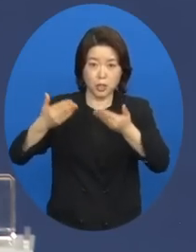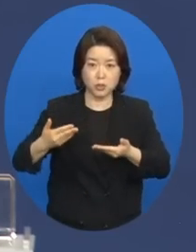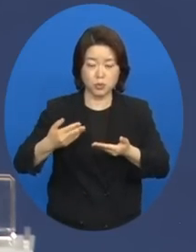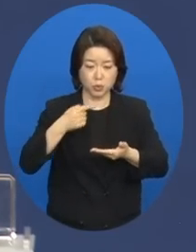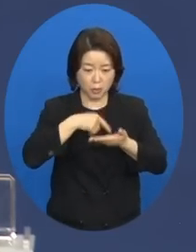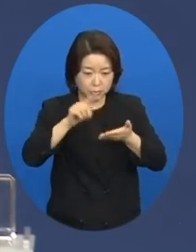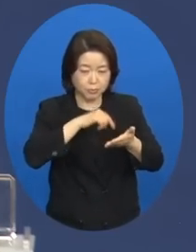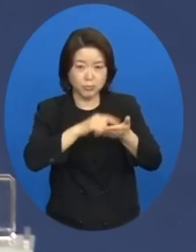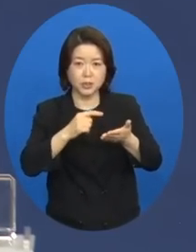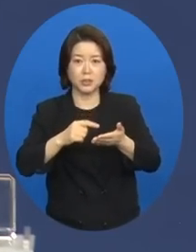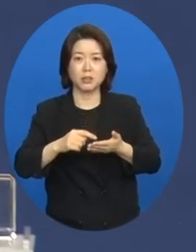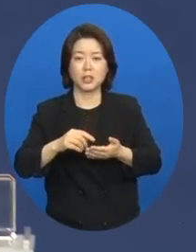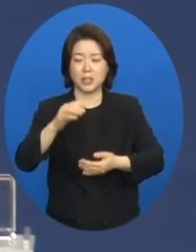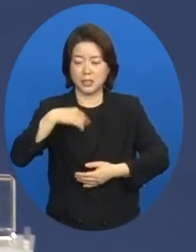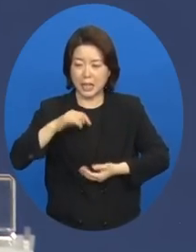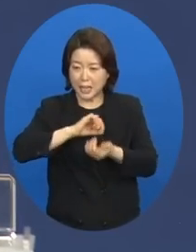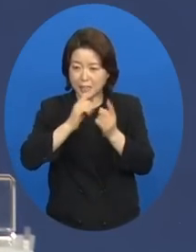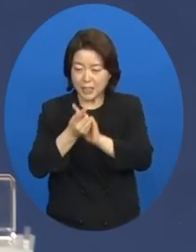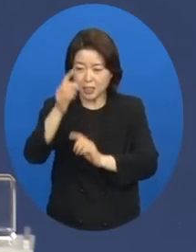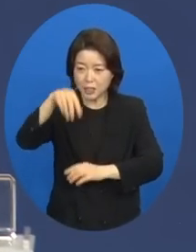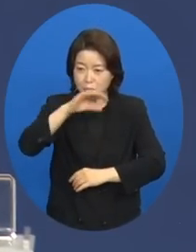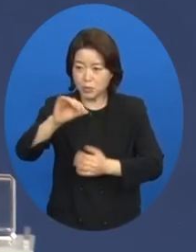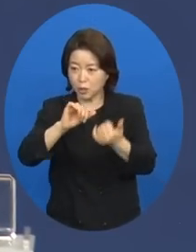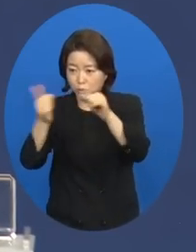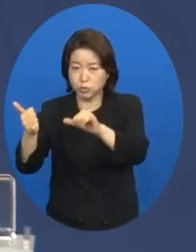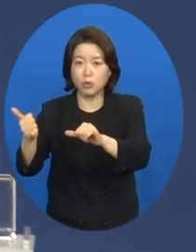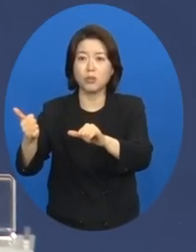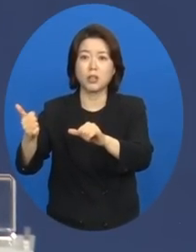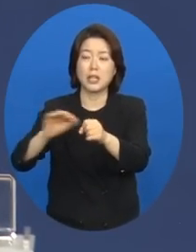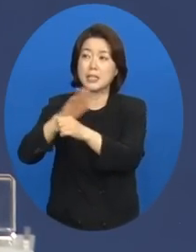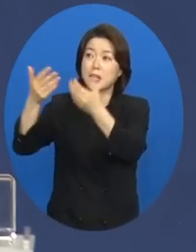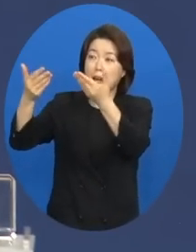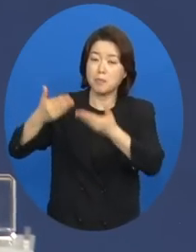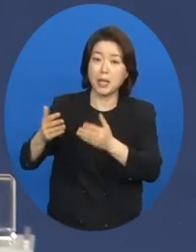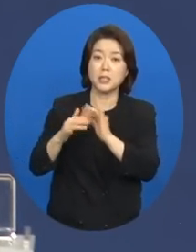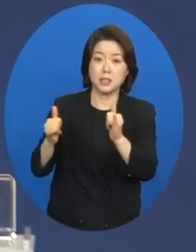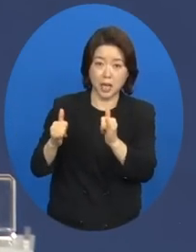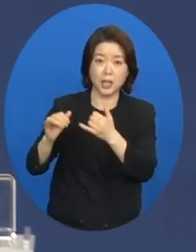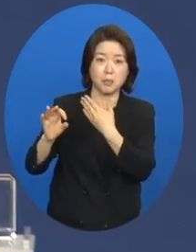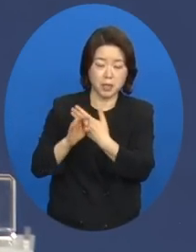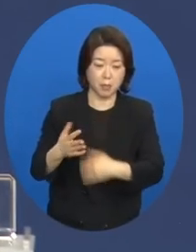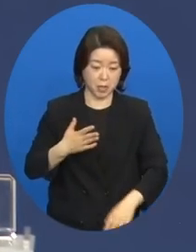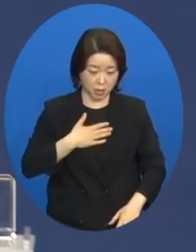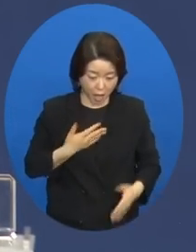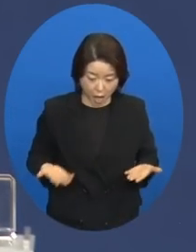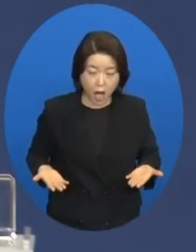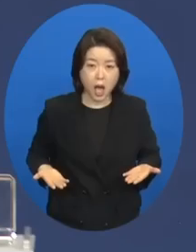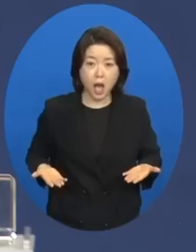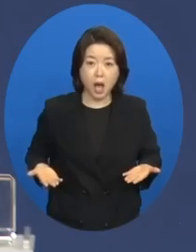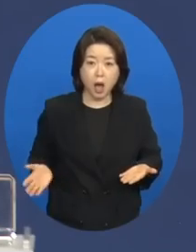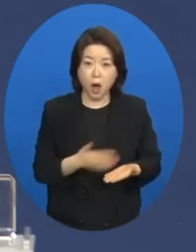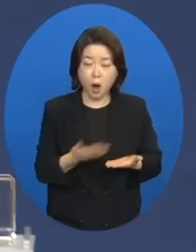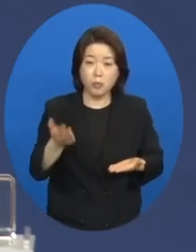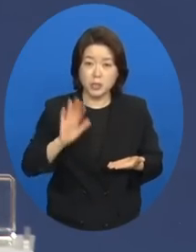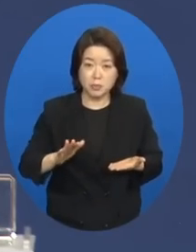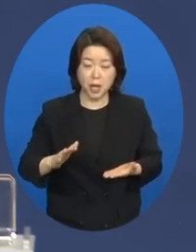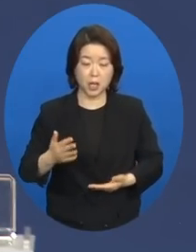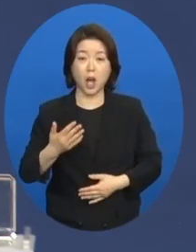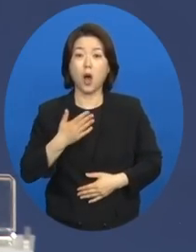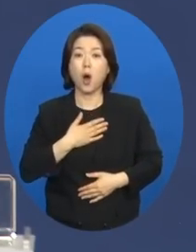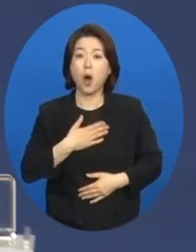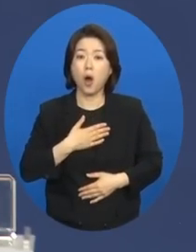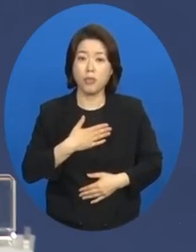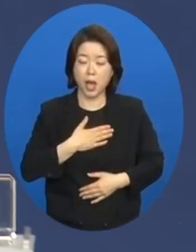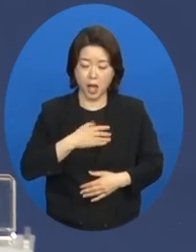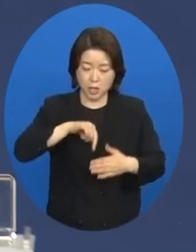치르고 사랑했다는 주님의 사랑을 믿는 사람이라고 하면 내게 없는 거라도 내게서 없는 자비도